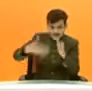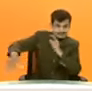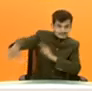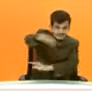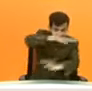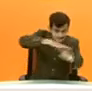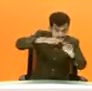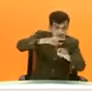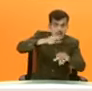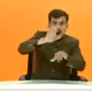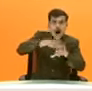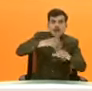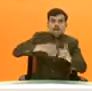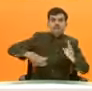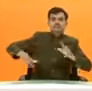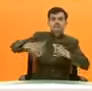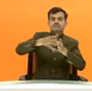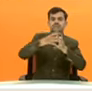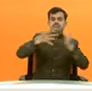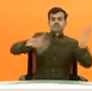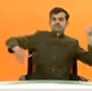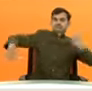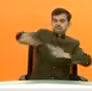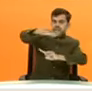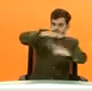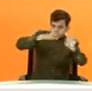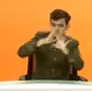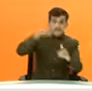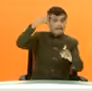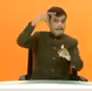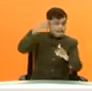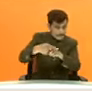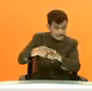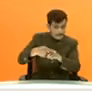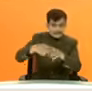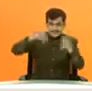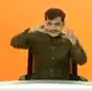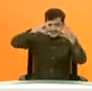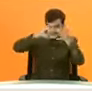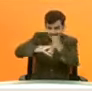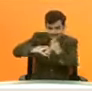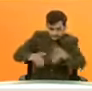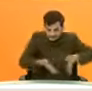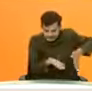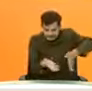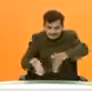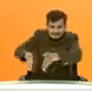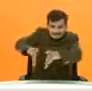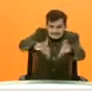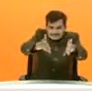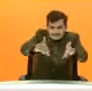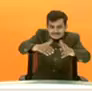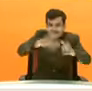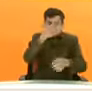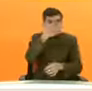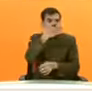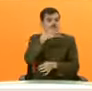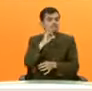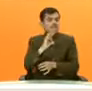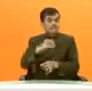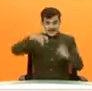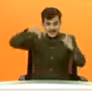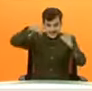एरिया काफी बढ़ा दिया है। इसके साथ साथ साबरमती नदी पर रिवरफ्रंट बनने से और